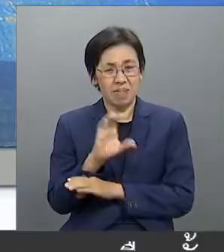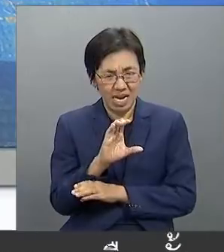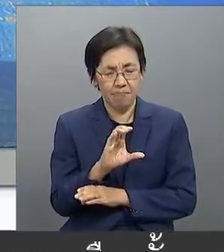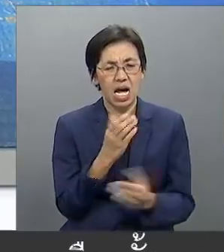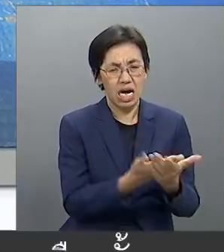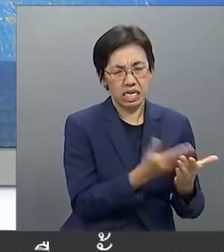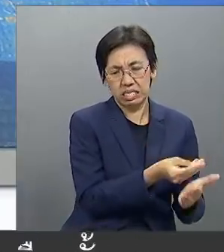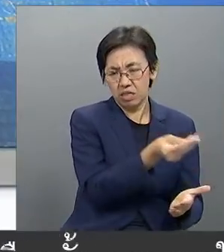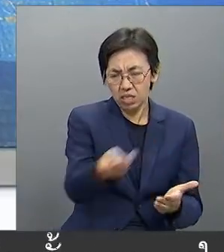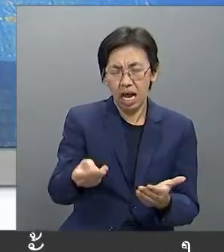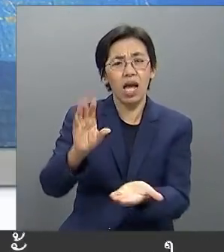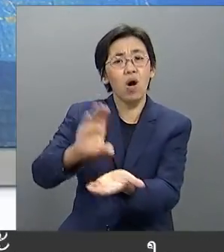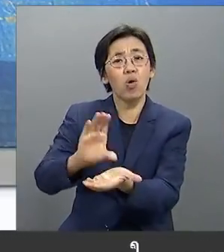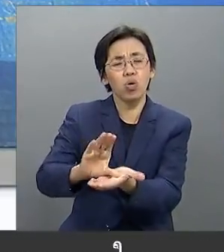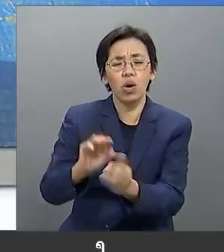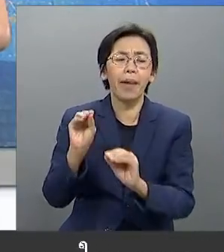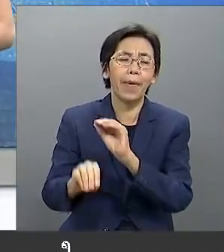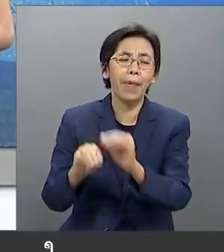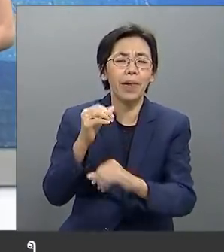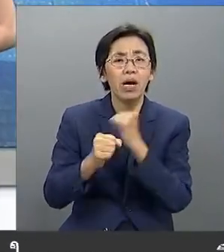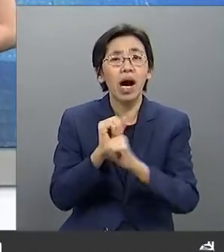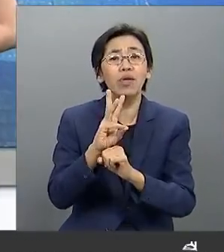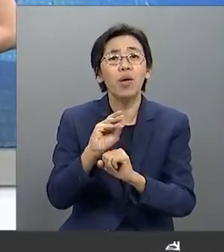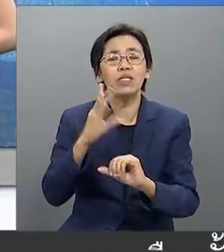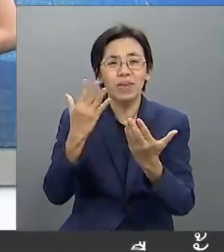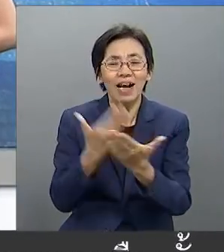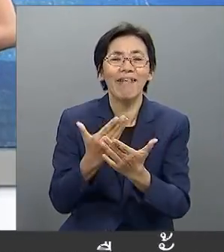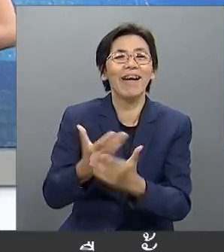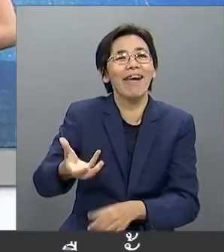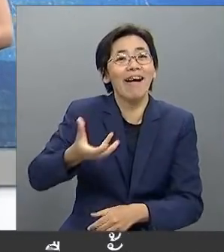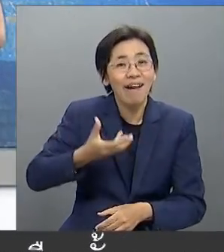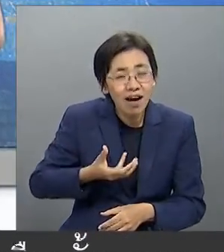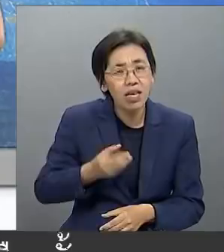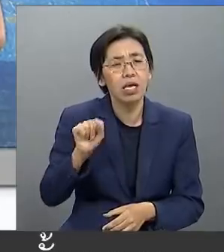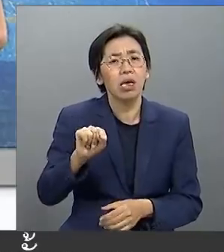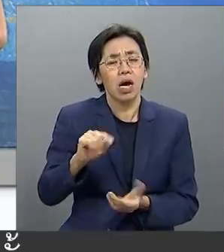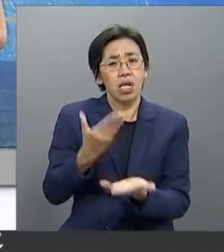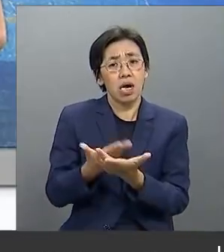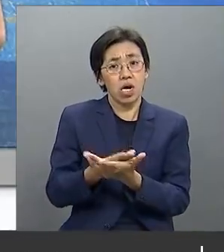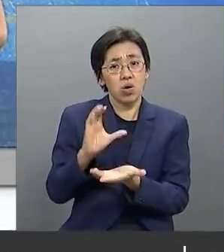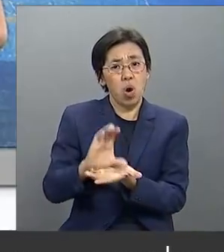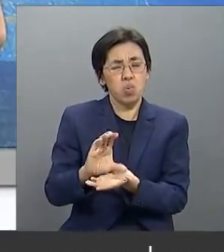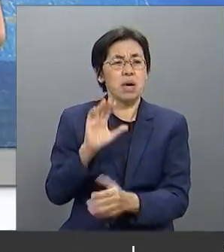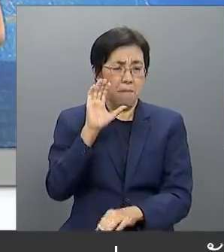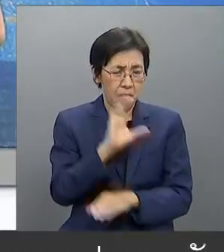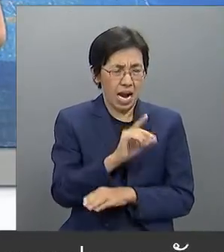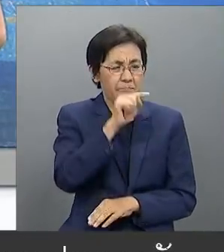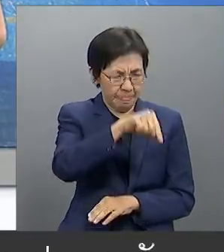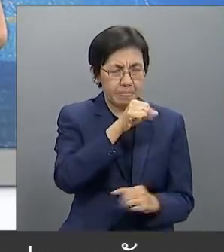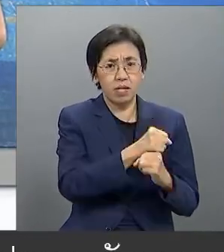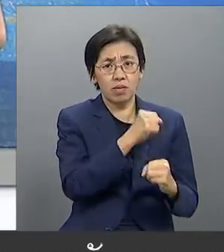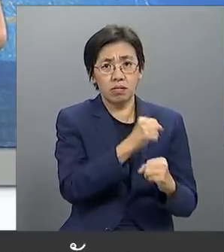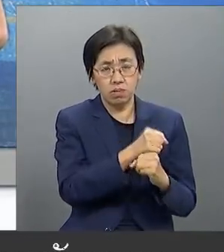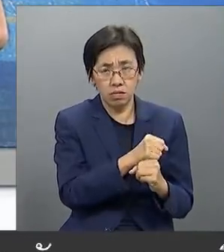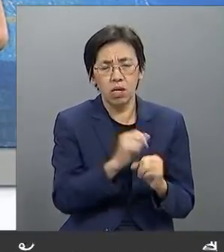เรื่องกองทุนบำเหน็จบำนาญแห่งชาติหรือว่ากองทุนสำรองเลี้ยงชีพภาคบังคับนี่นะคะหรือมาหลายร่างเปลี่ยนรัฐบาลก็